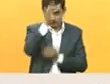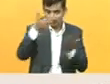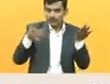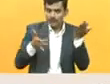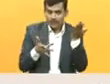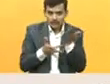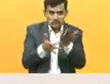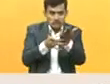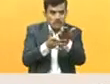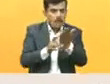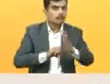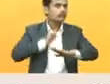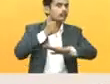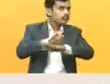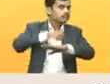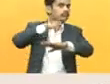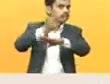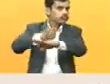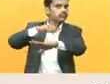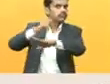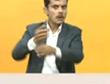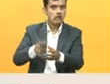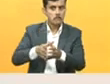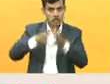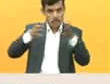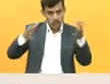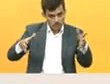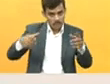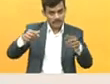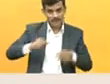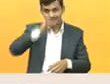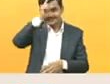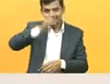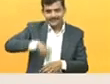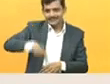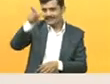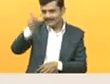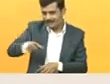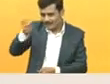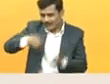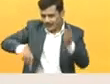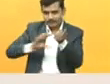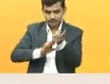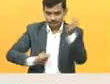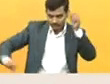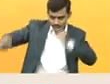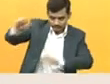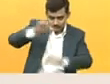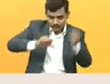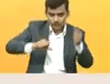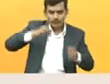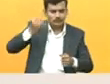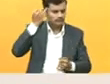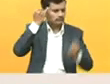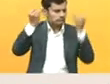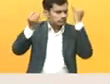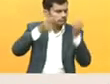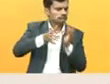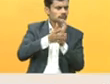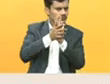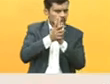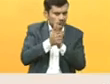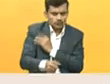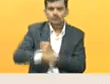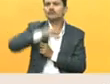नए कीर्तिमान स्थापित कर रहा है। मैं भारत के वैज्ञानिकों, इनोवेटर्स और